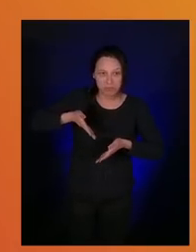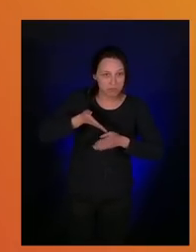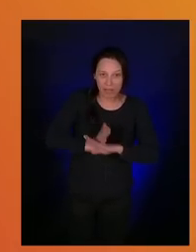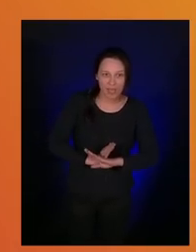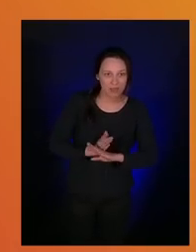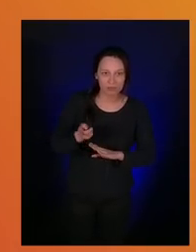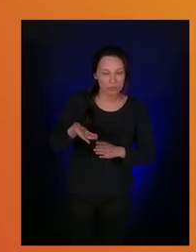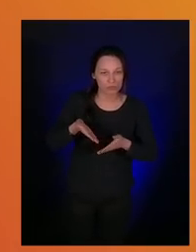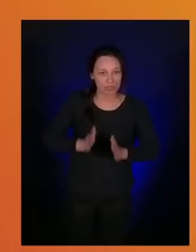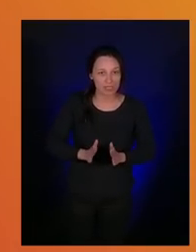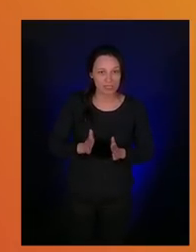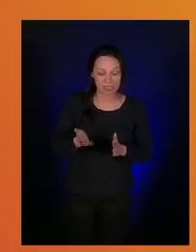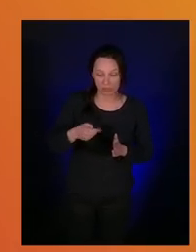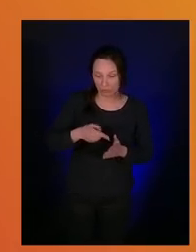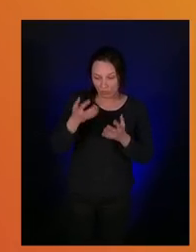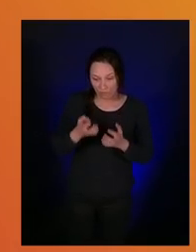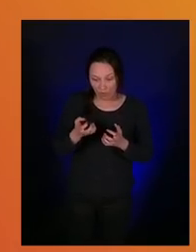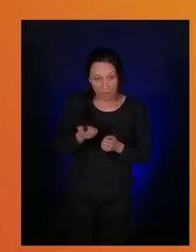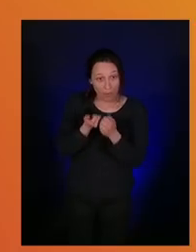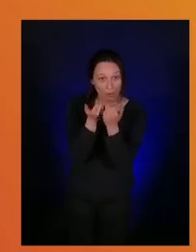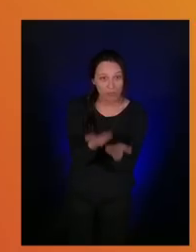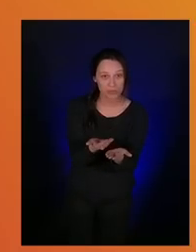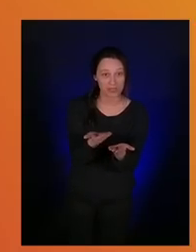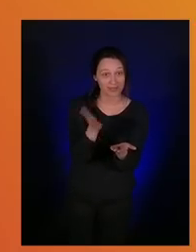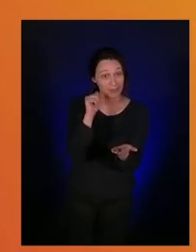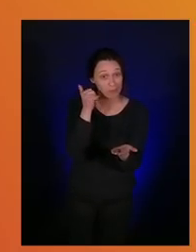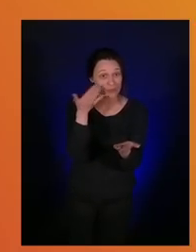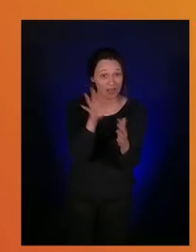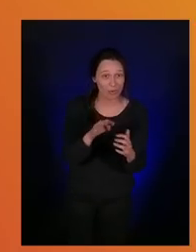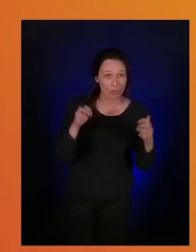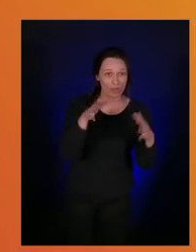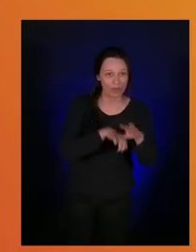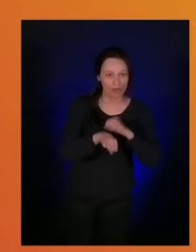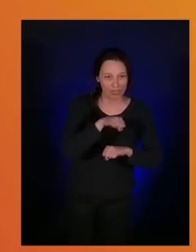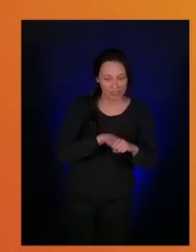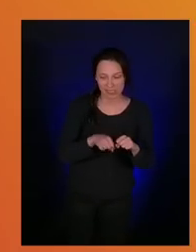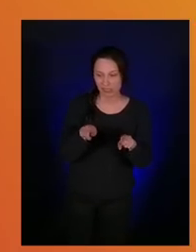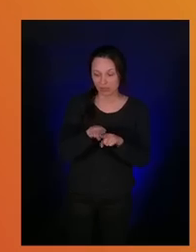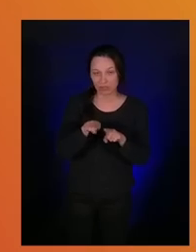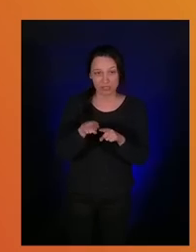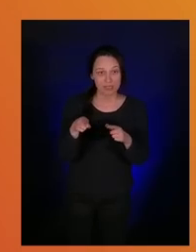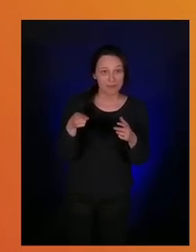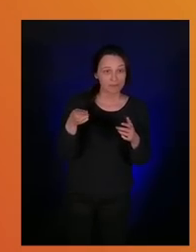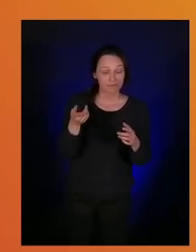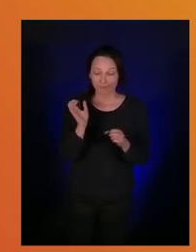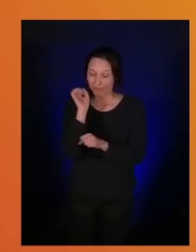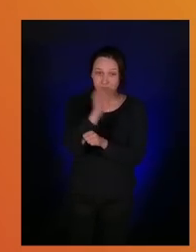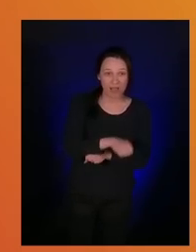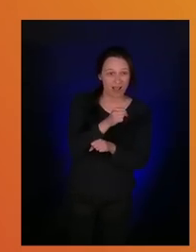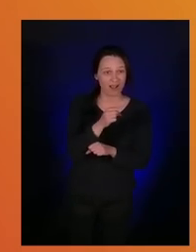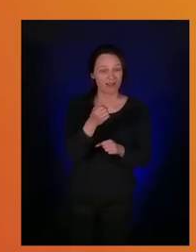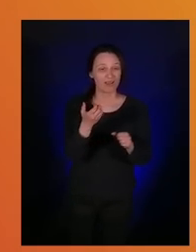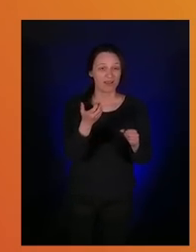le proposer. C'est bien l'enjeu de ce congrès. De notre victoire sur la contre-réforme dépend la satisfaction de beaucoup de